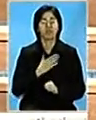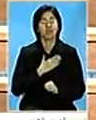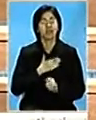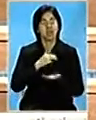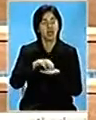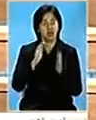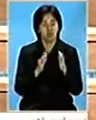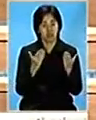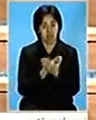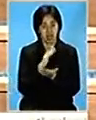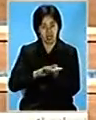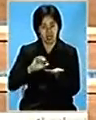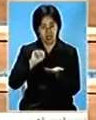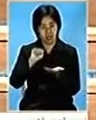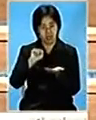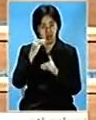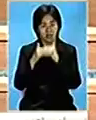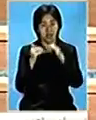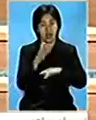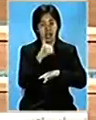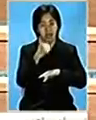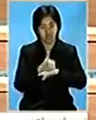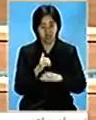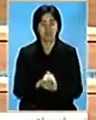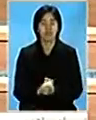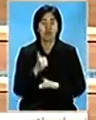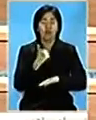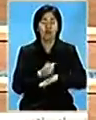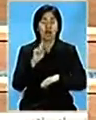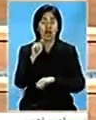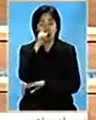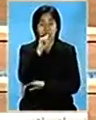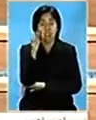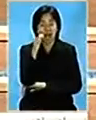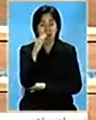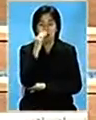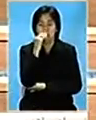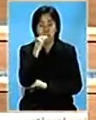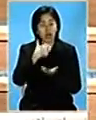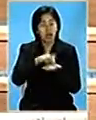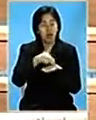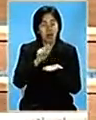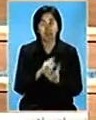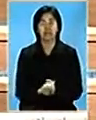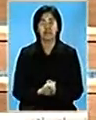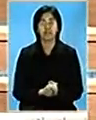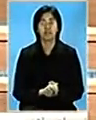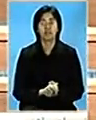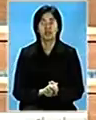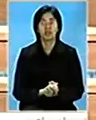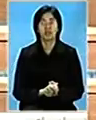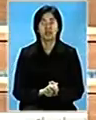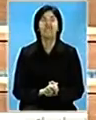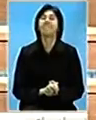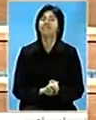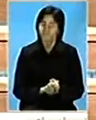การเมืองผู้อำนวยการสำนักข่าวกรองแห่งชาติท่านนั้นตอบเต็มปากเต็มคำว่าเป็นภัย